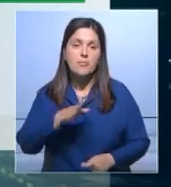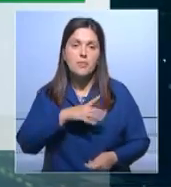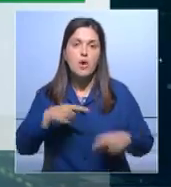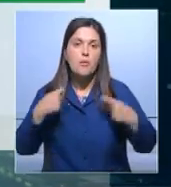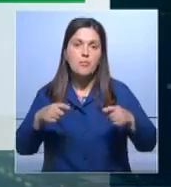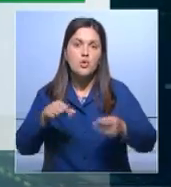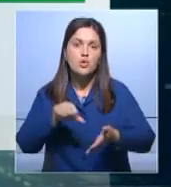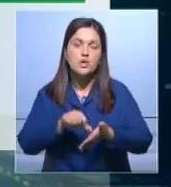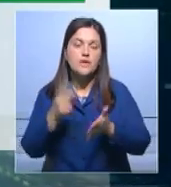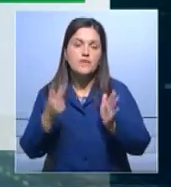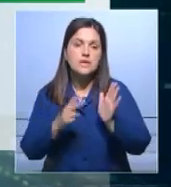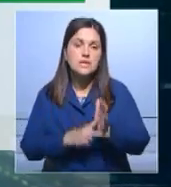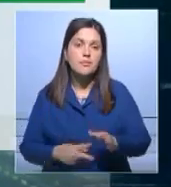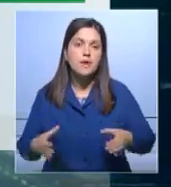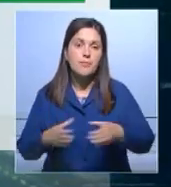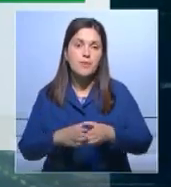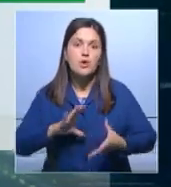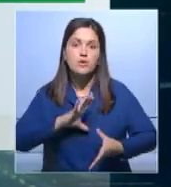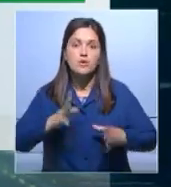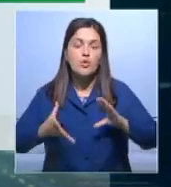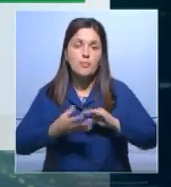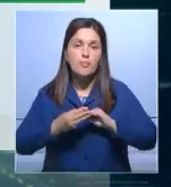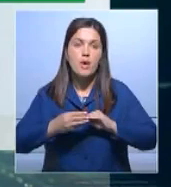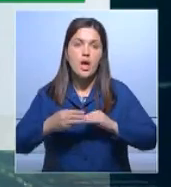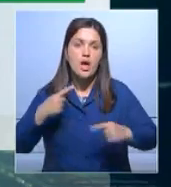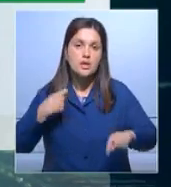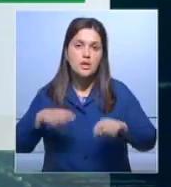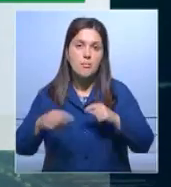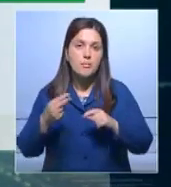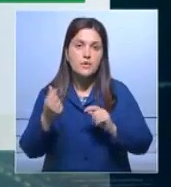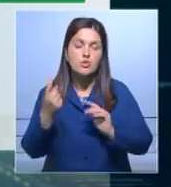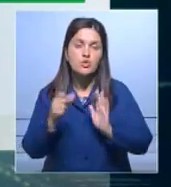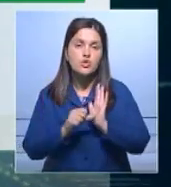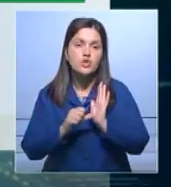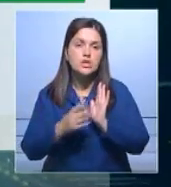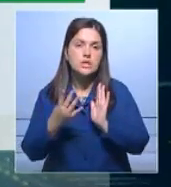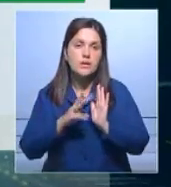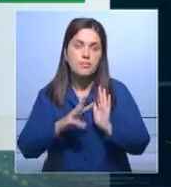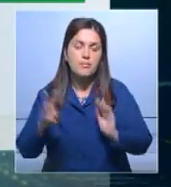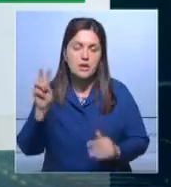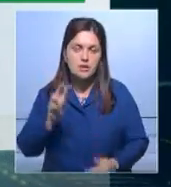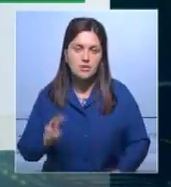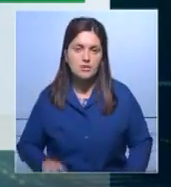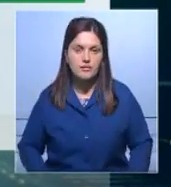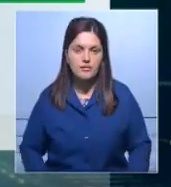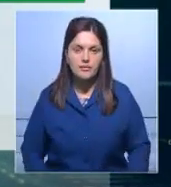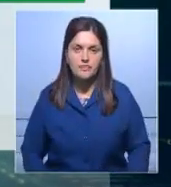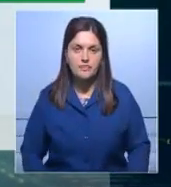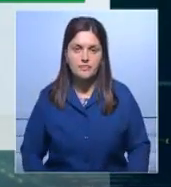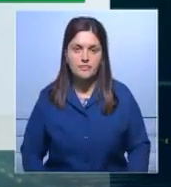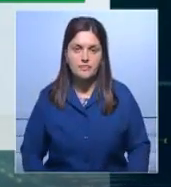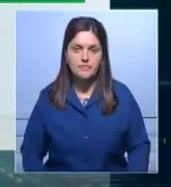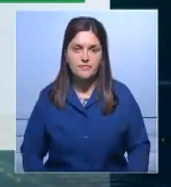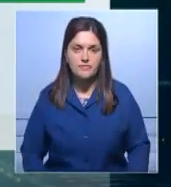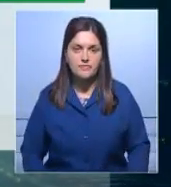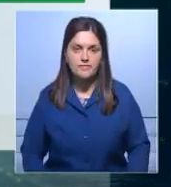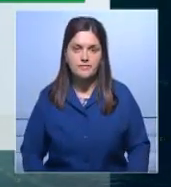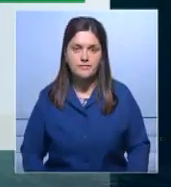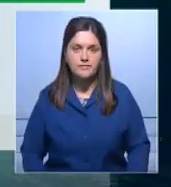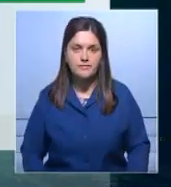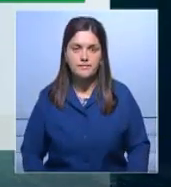В работе рынка участвовали 27 трейдеров. Суммарный объем торгов превысил 164 миллиона